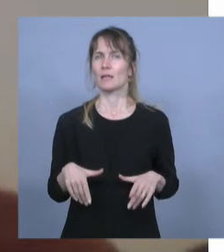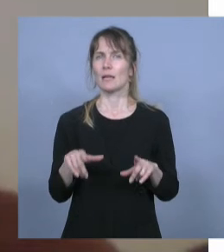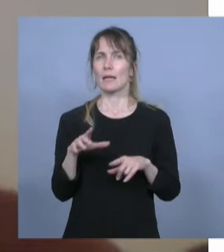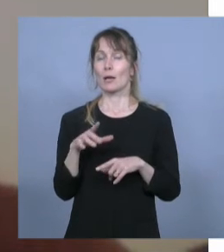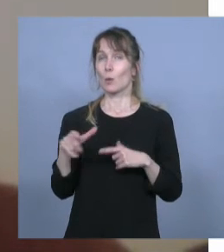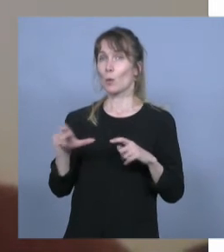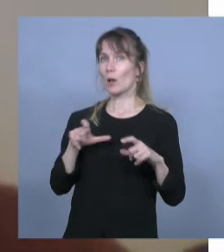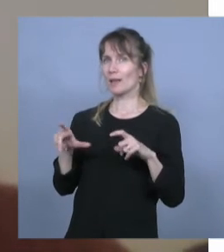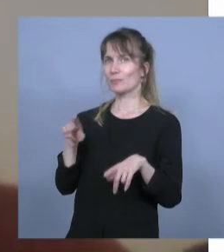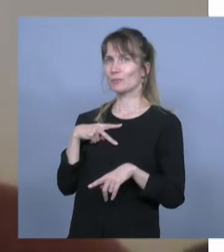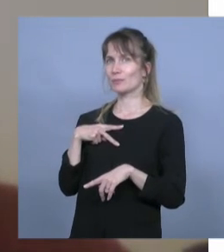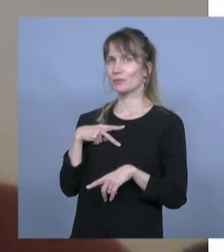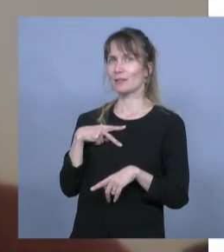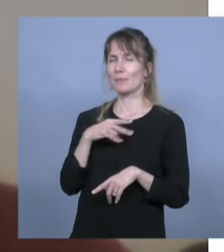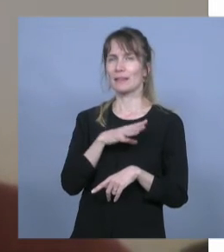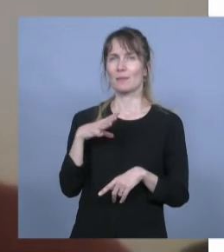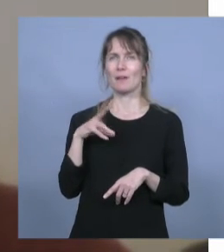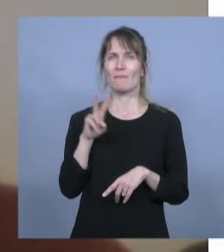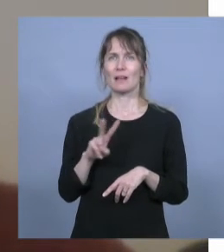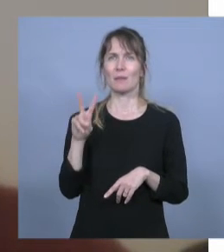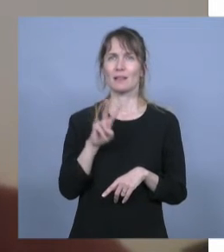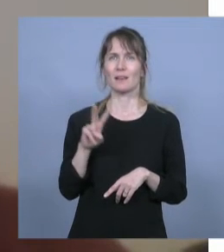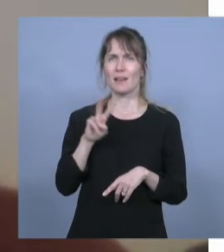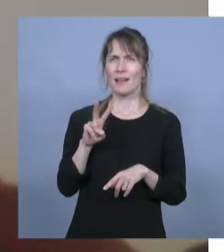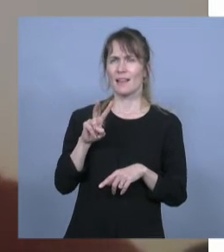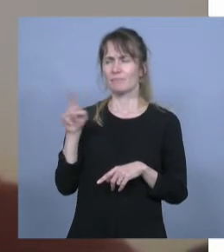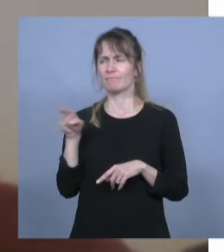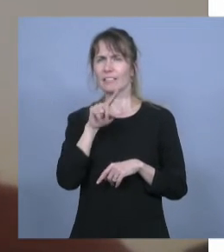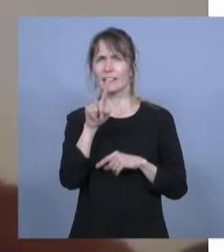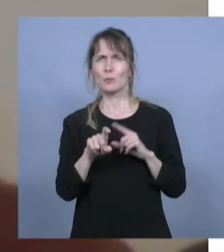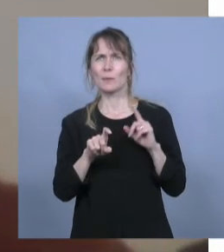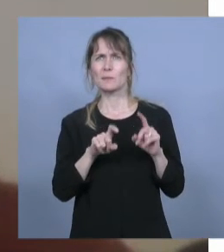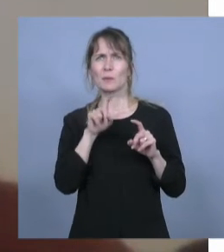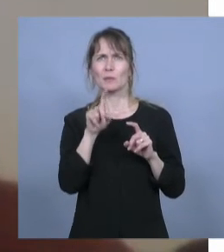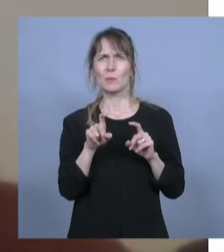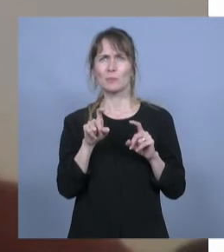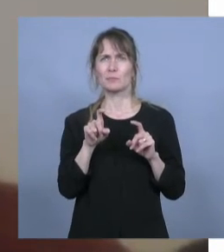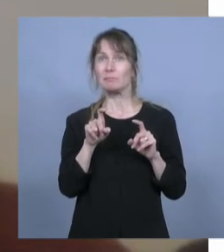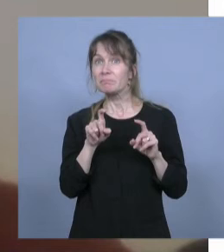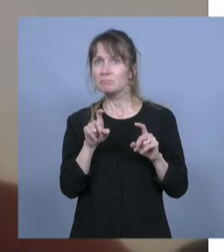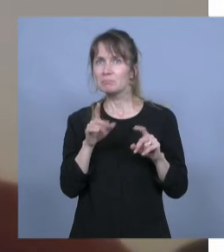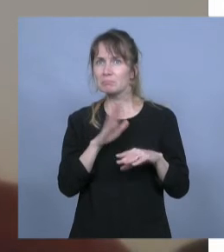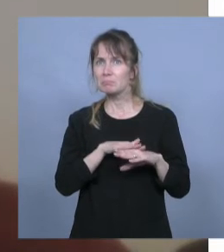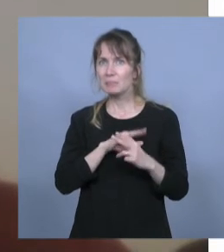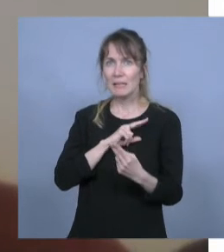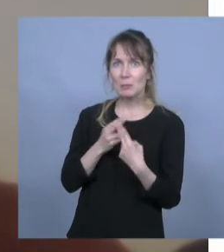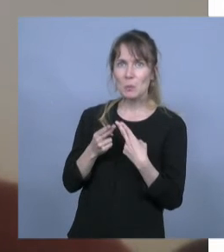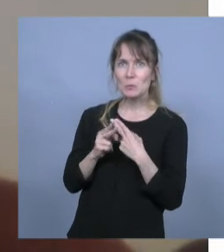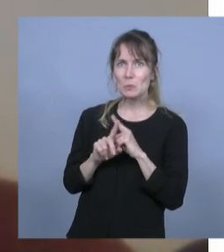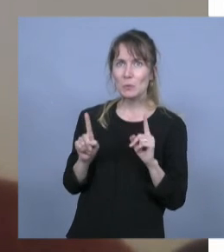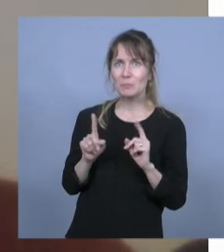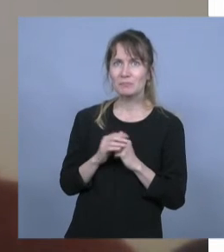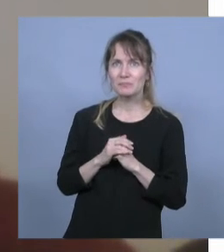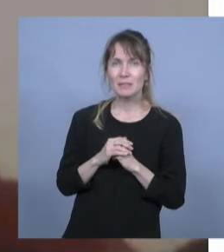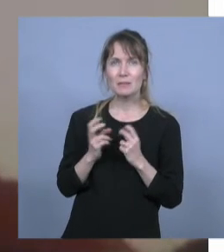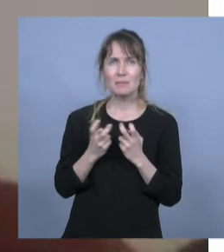ma collègue, a indiqué a posé plusieurs questions dans son intervention qui n'ont pas eu de réponse, notamment sur